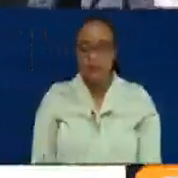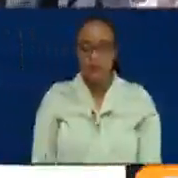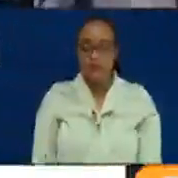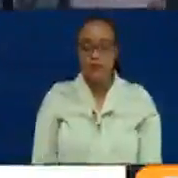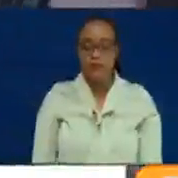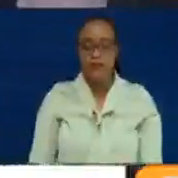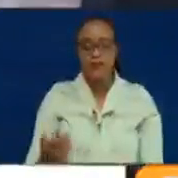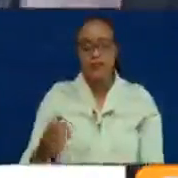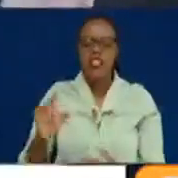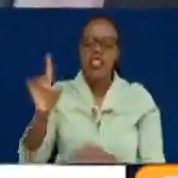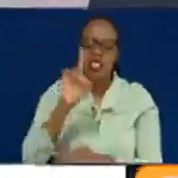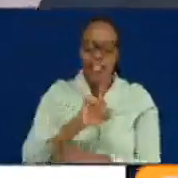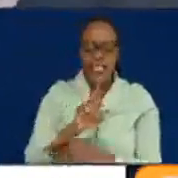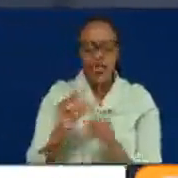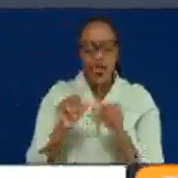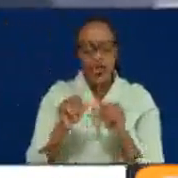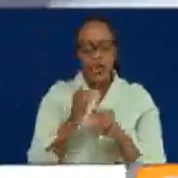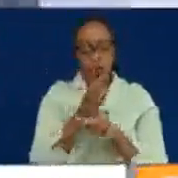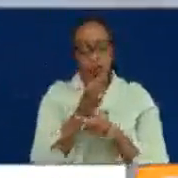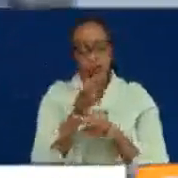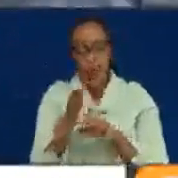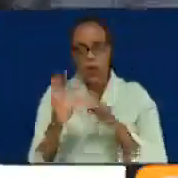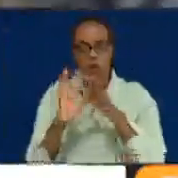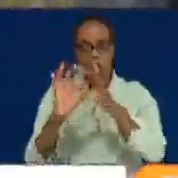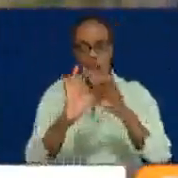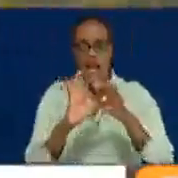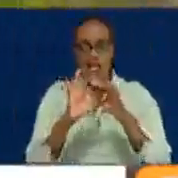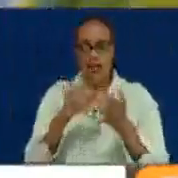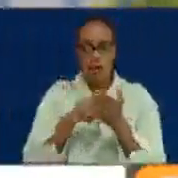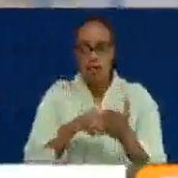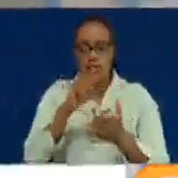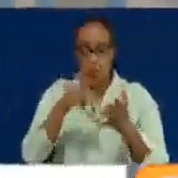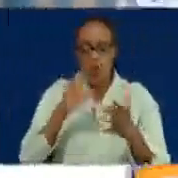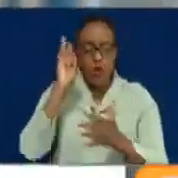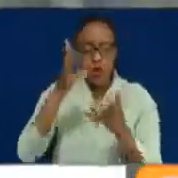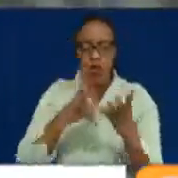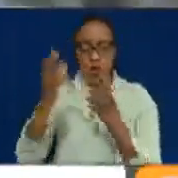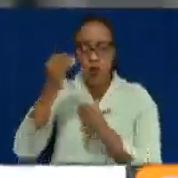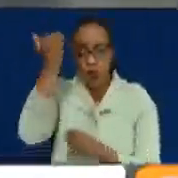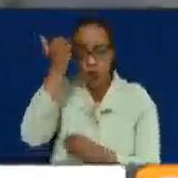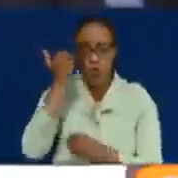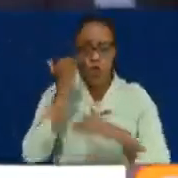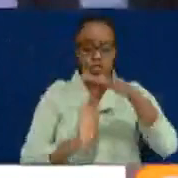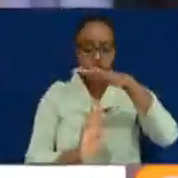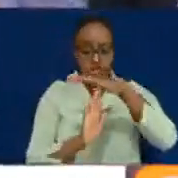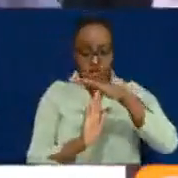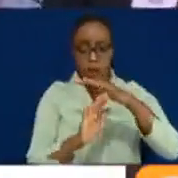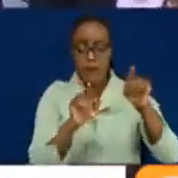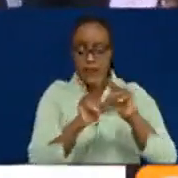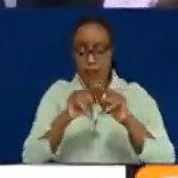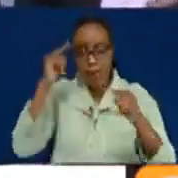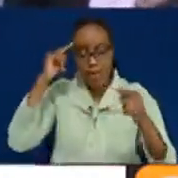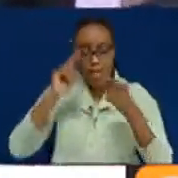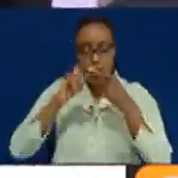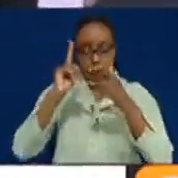Huku siku zikizidi kuyoyoma, Muungano wa Azimio unasisitiza kuwa utafika katika mahakama ya upeo ukiwa na nia